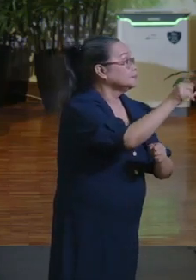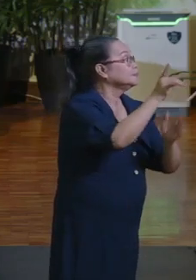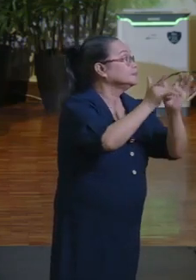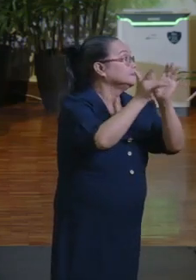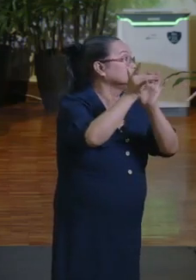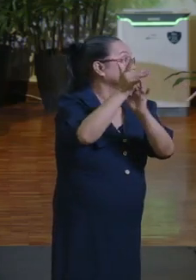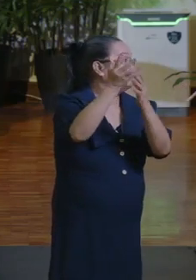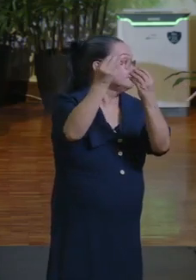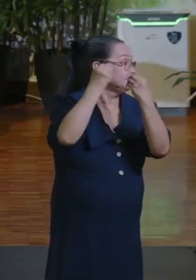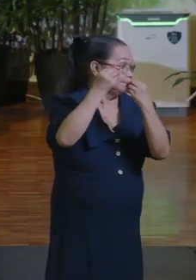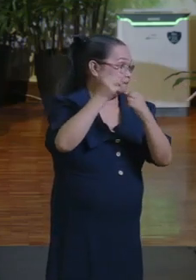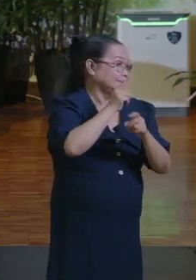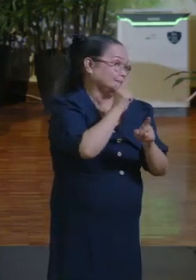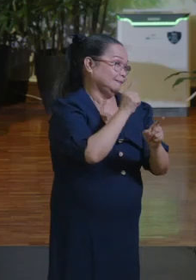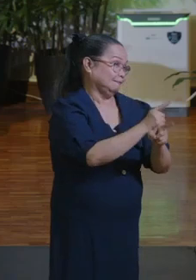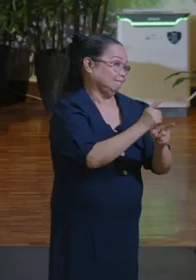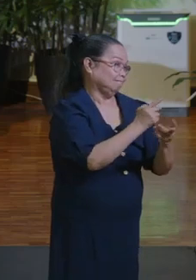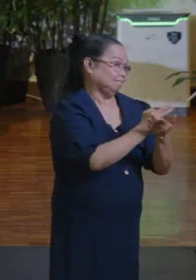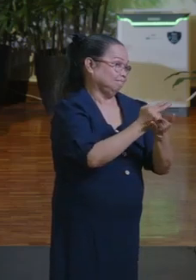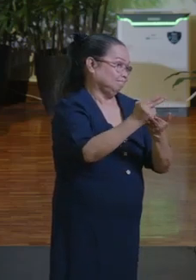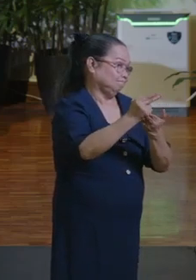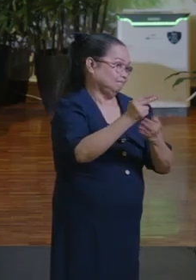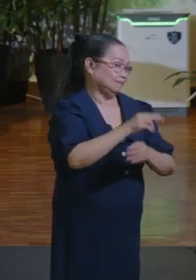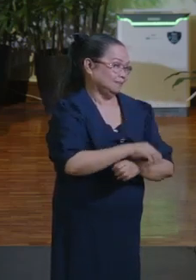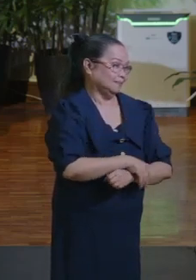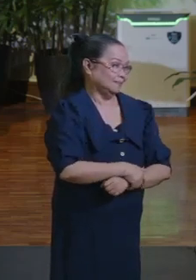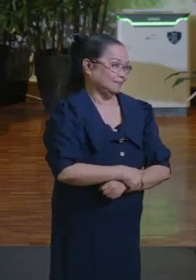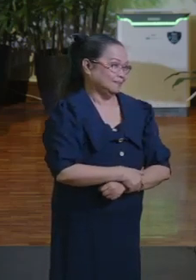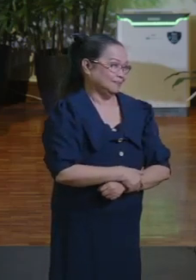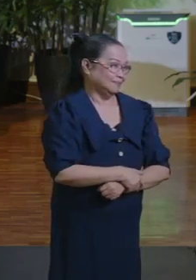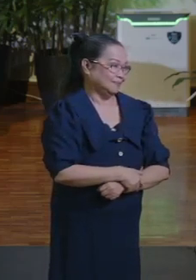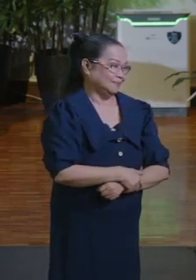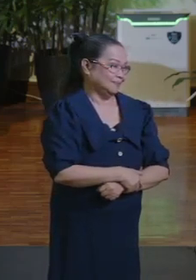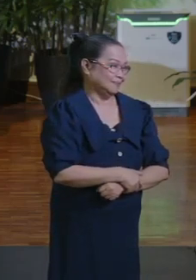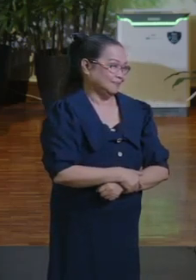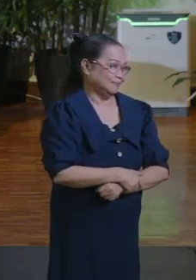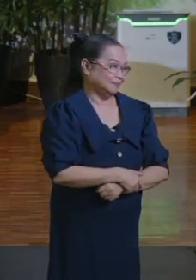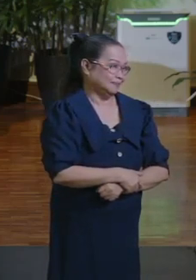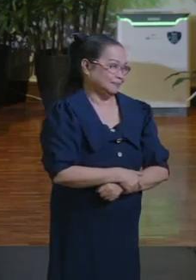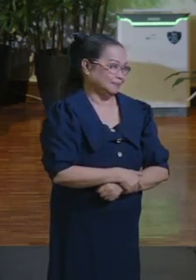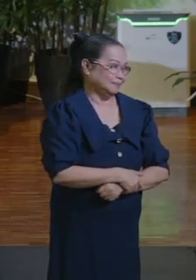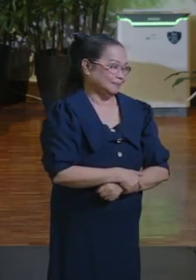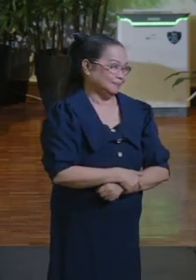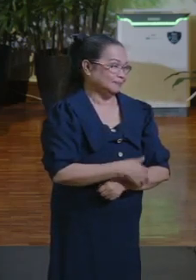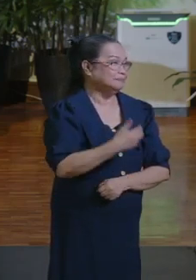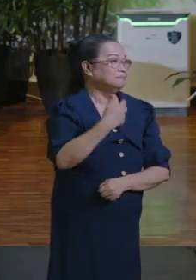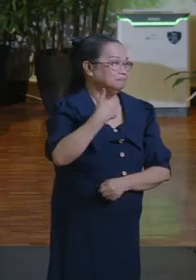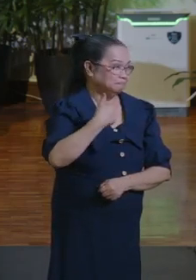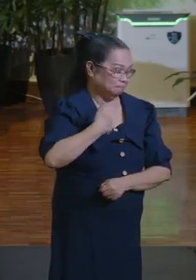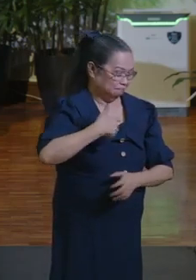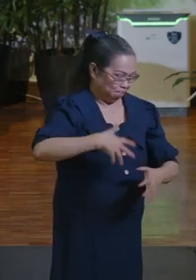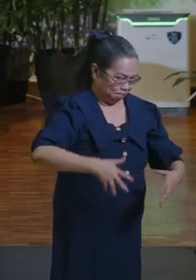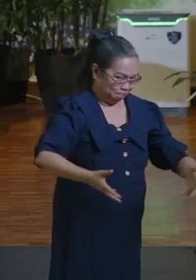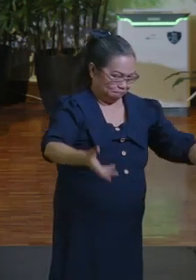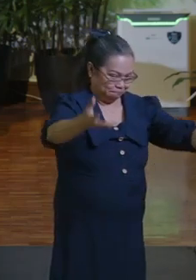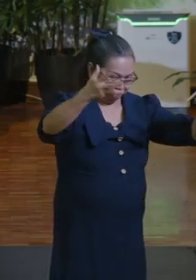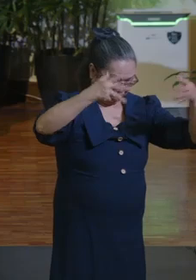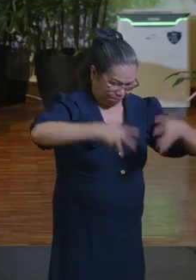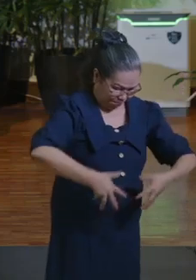in true righteousness and holiness. Merong putting off at merong putting